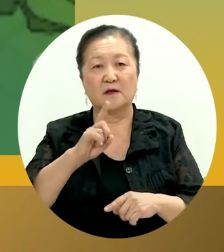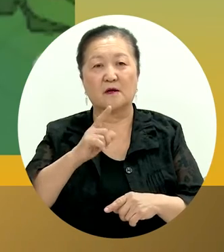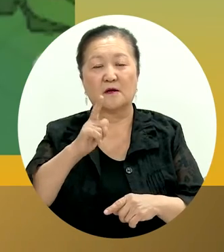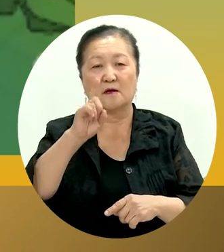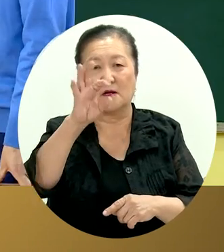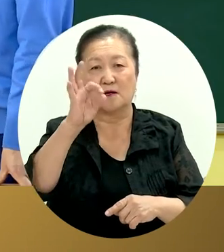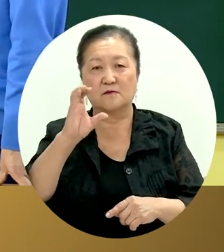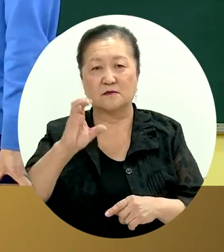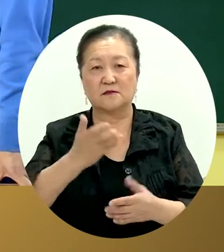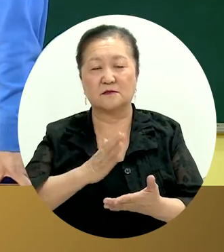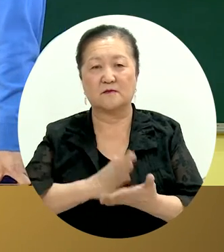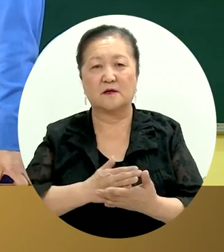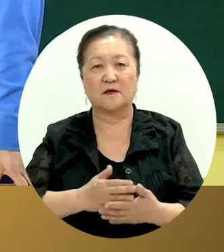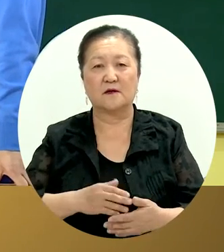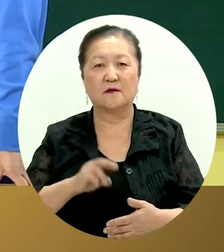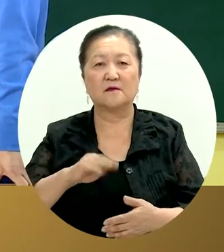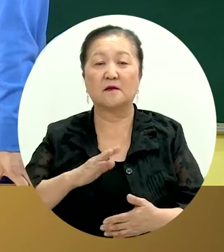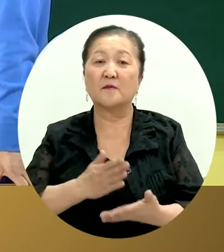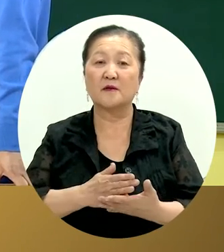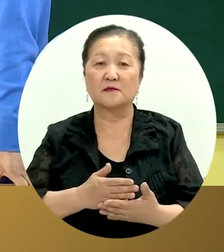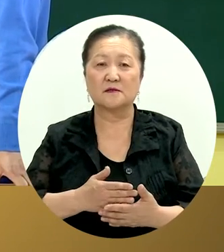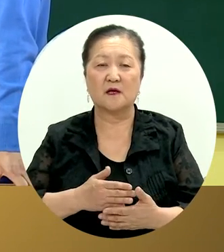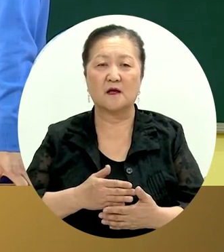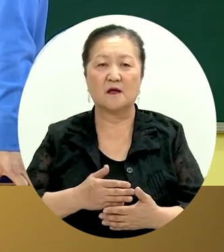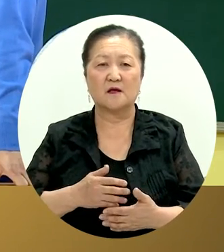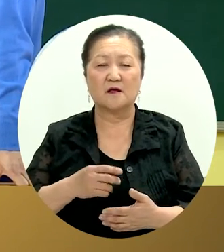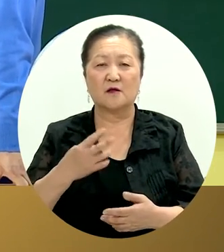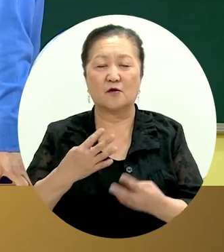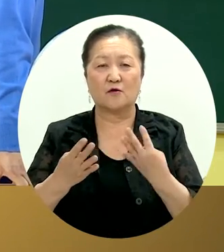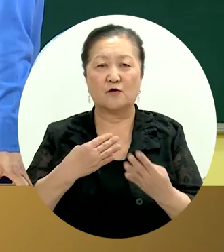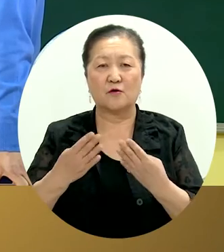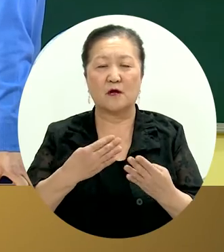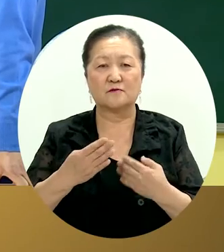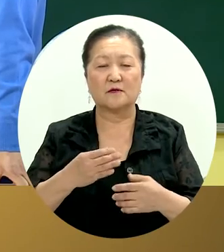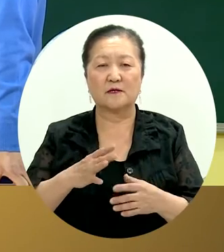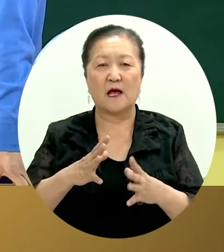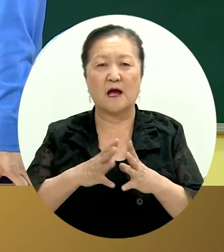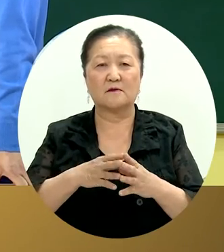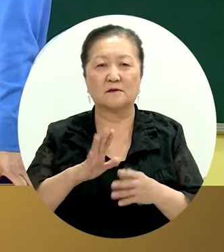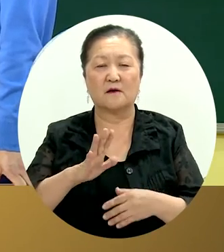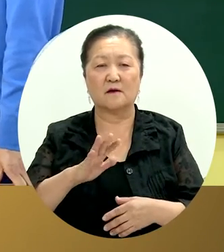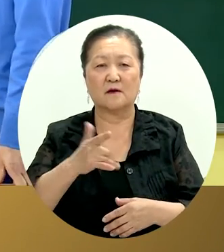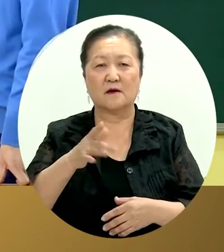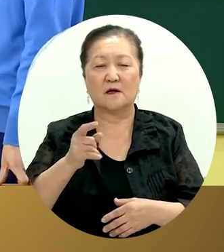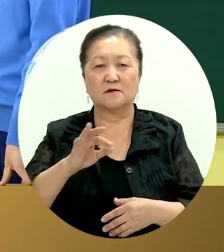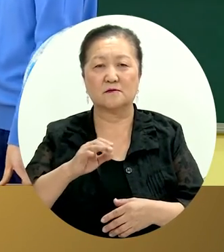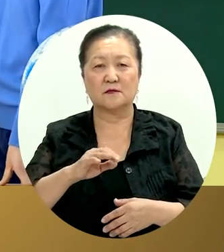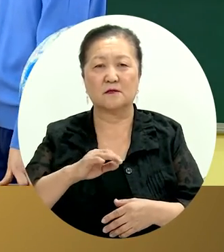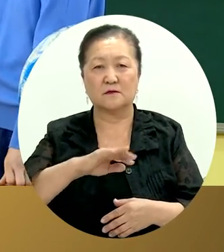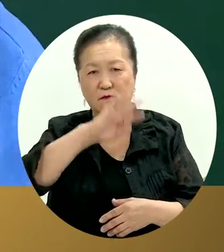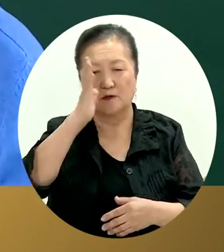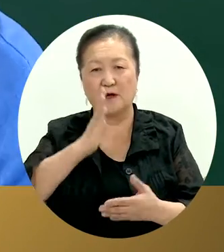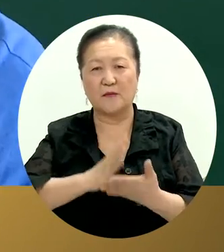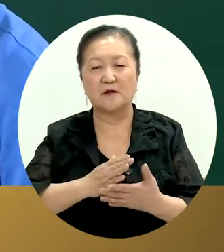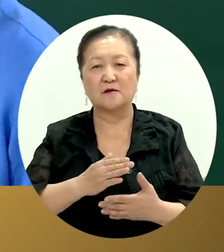1 градусын температуртай харагдчихээн. Тийм биз шүү дээ. Энэ хоёрын орчин чинь бараг 15 градусын зөрөө юм тий. 15 градусаар манайхаас дулаахан багаад